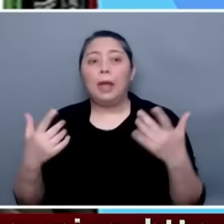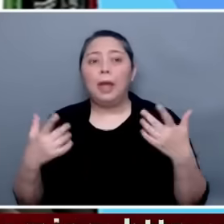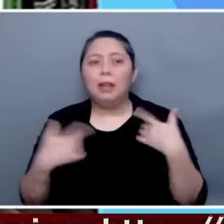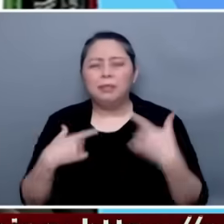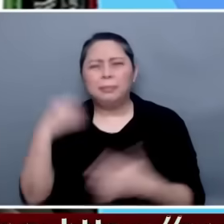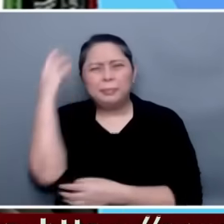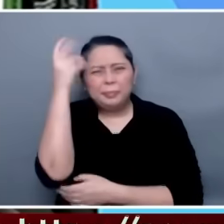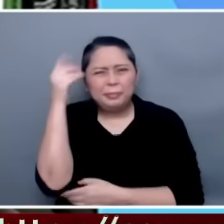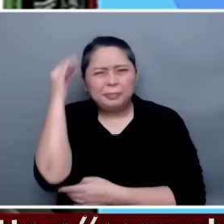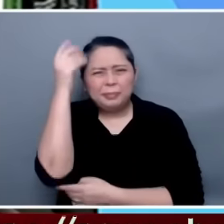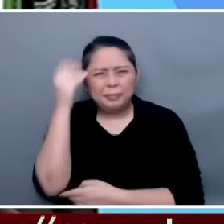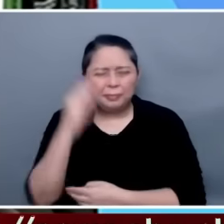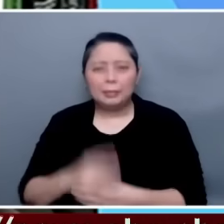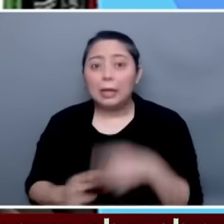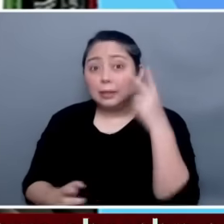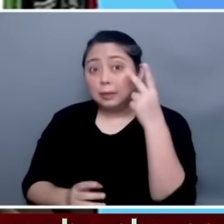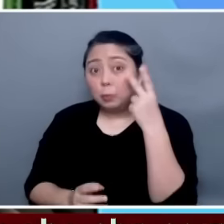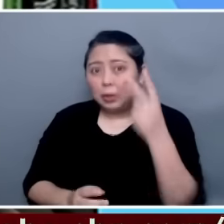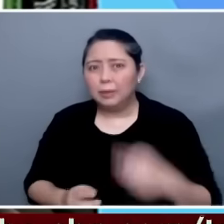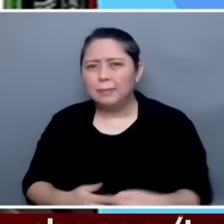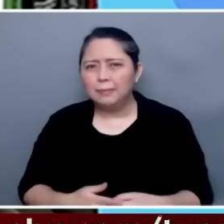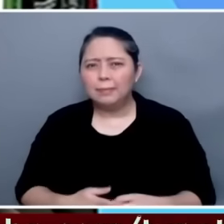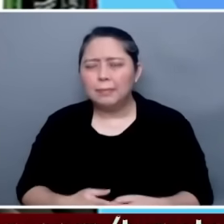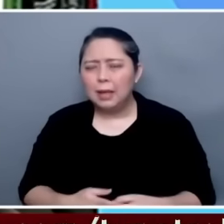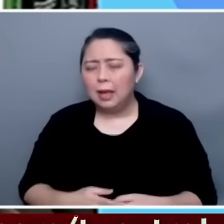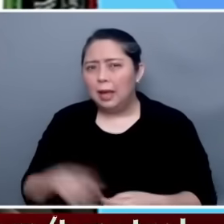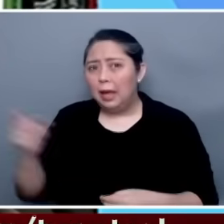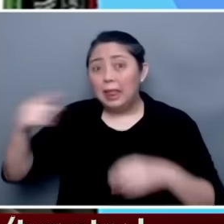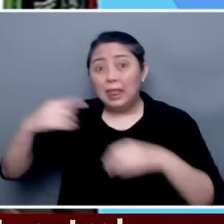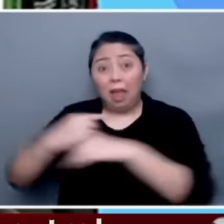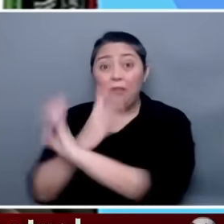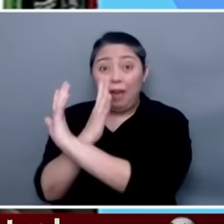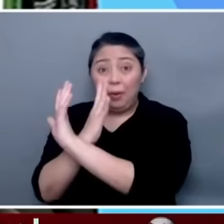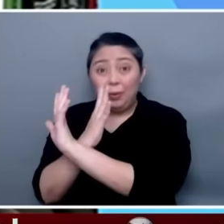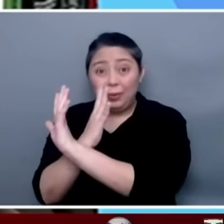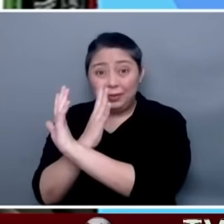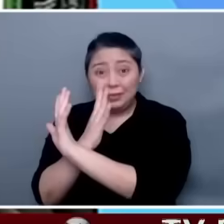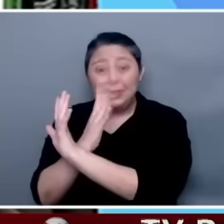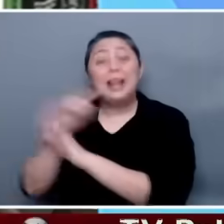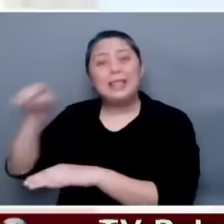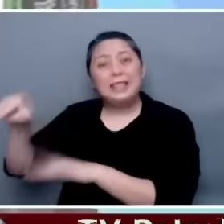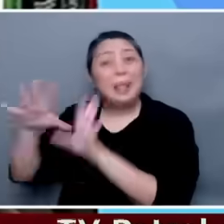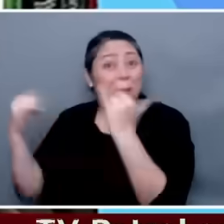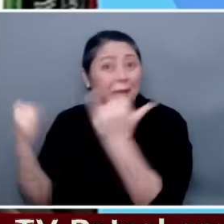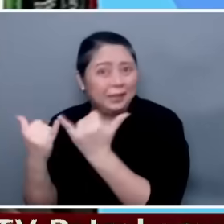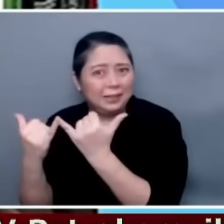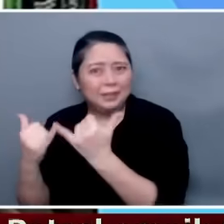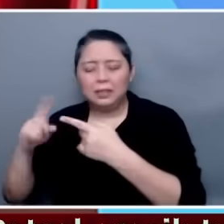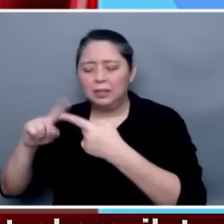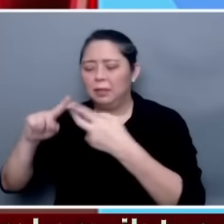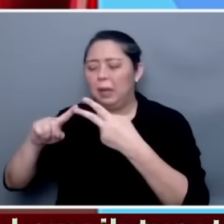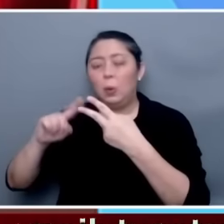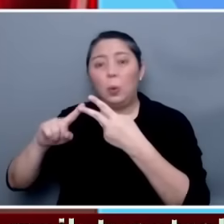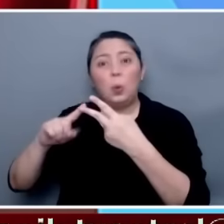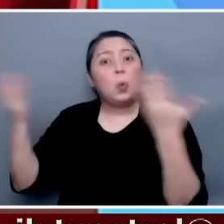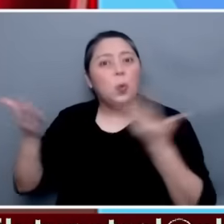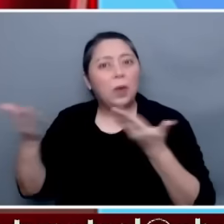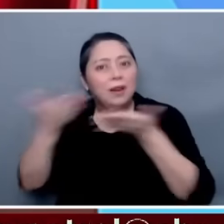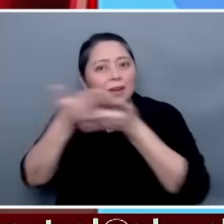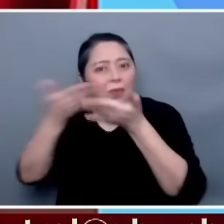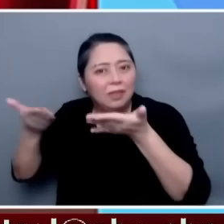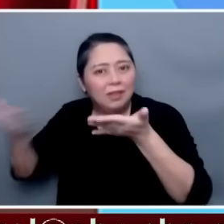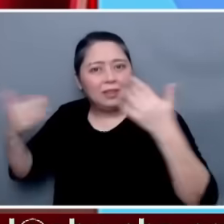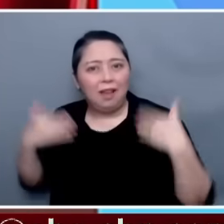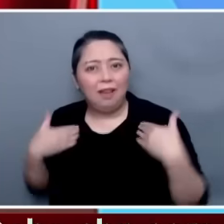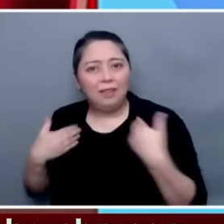pinanggagalingan ng in-award na contract yan sa delivery and warehousing na yan. At inariyan pa rin yan hanggang sa